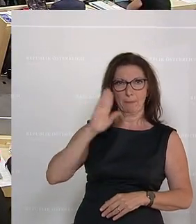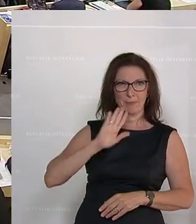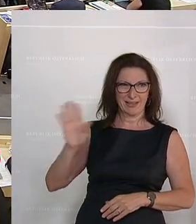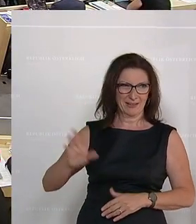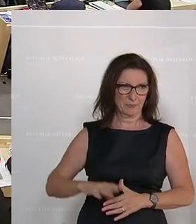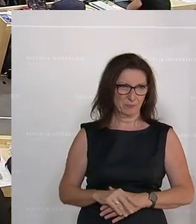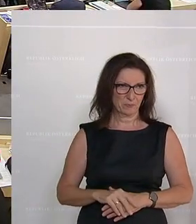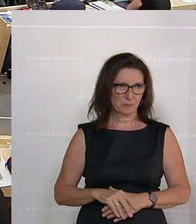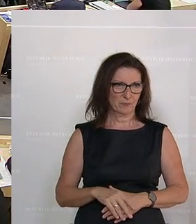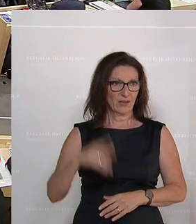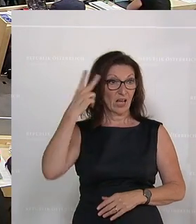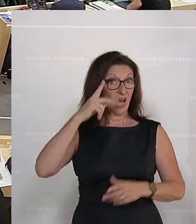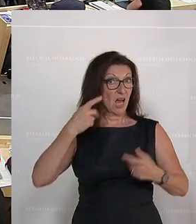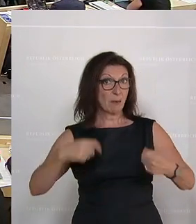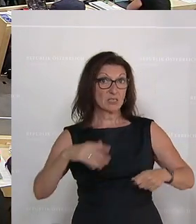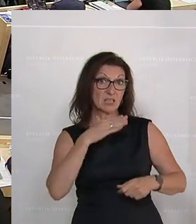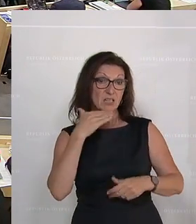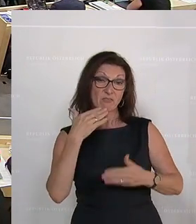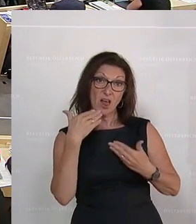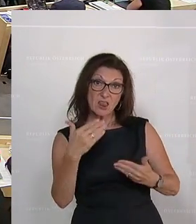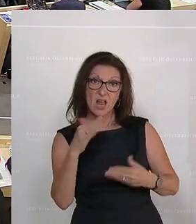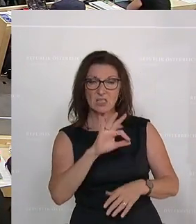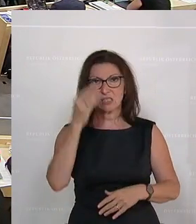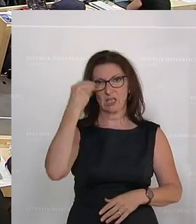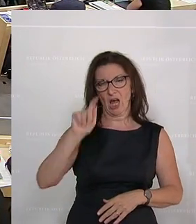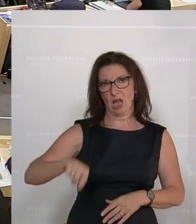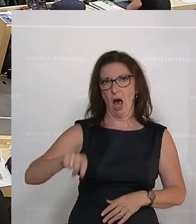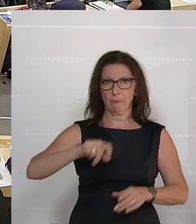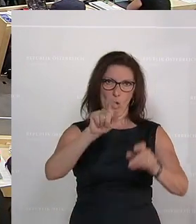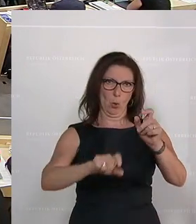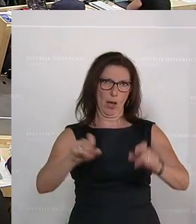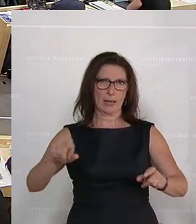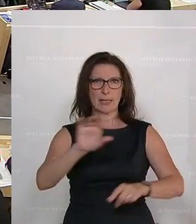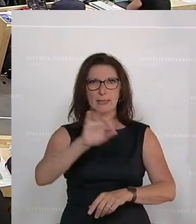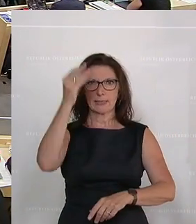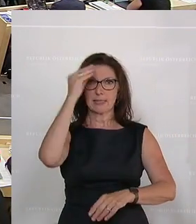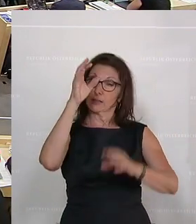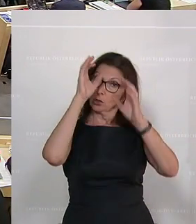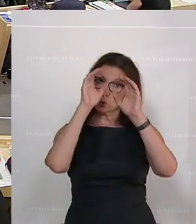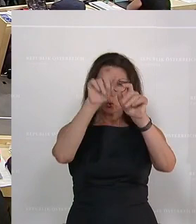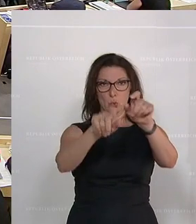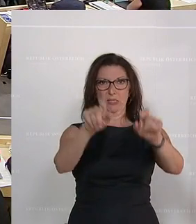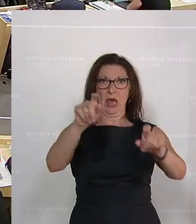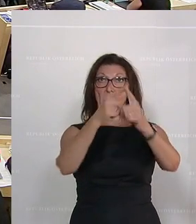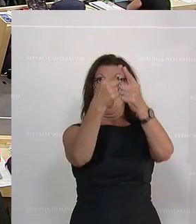abgeordnete an bord ist nun martin kocher arbeits und wirtschaftsminister von der bvb